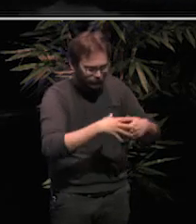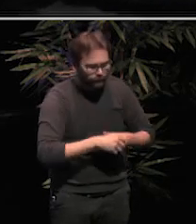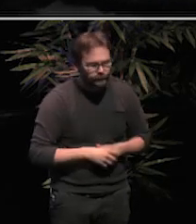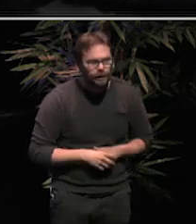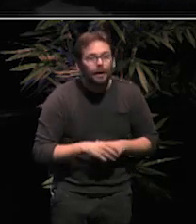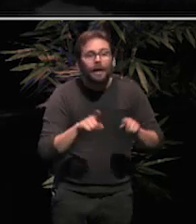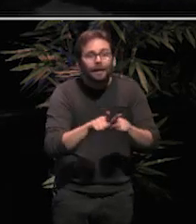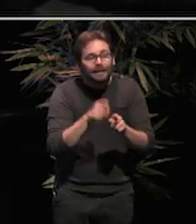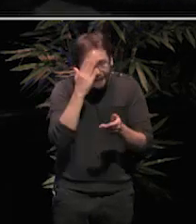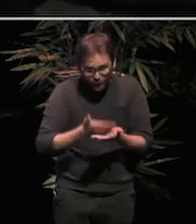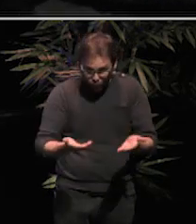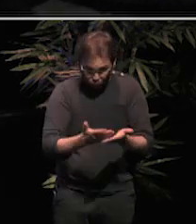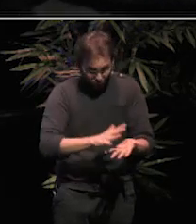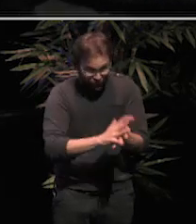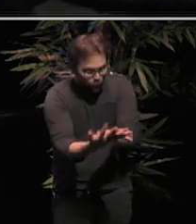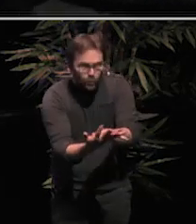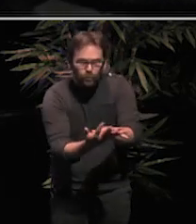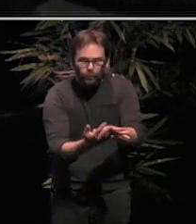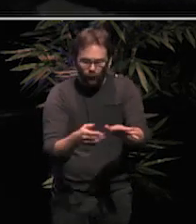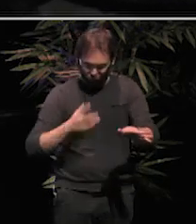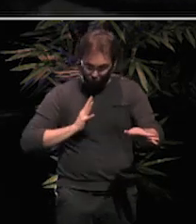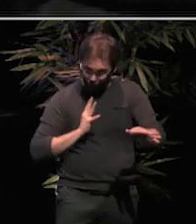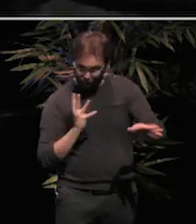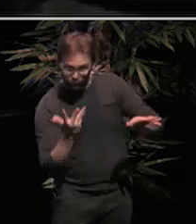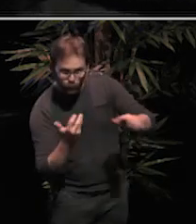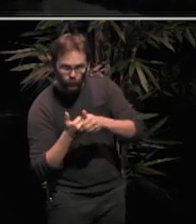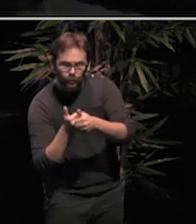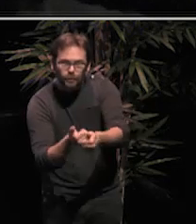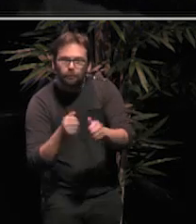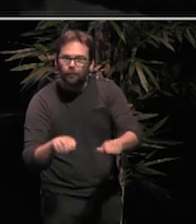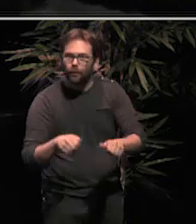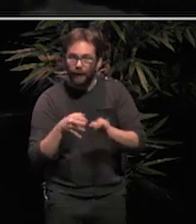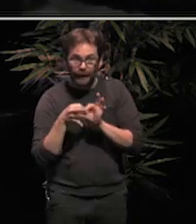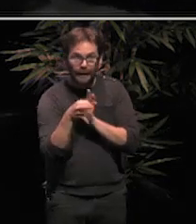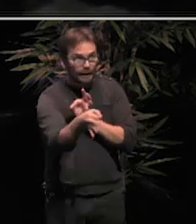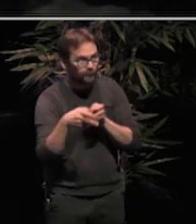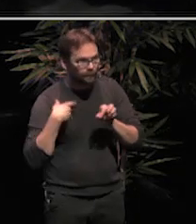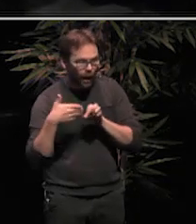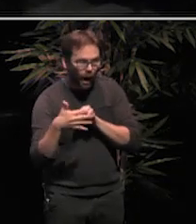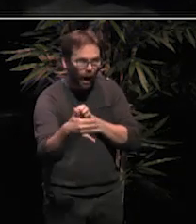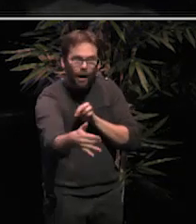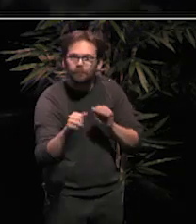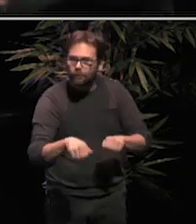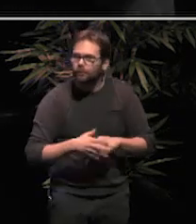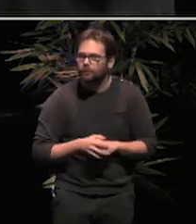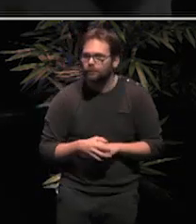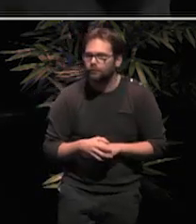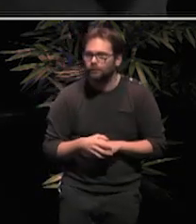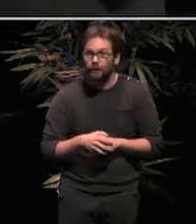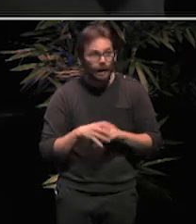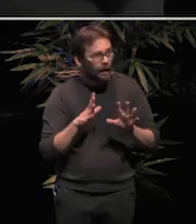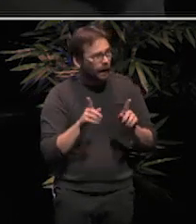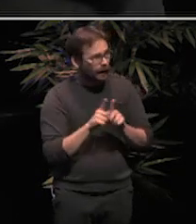situations bougent, c'est d'avoir cette réponse-là qui nous permet encore une fois de rester sur cette ligne de vie, qui nous permet de rester